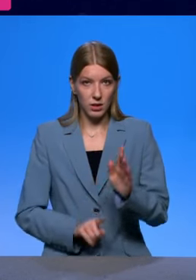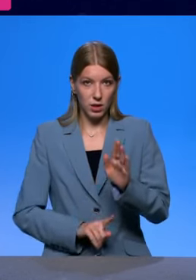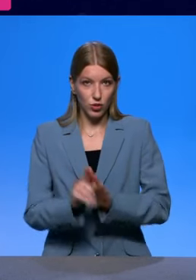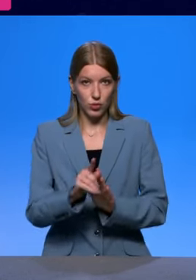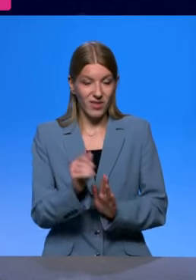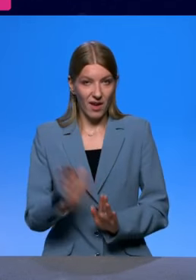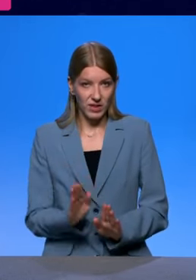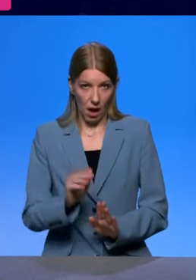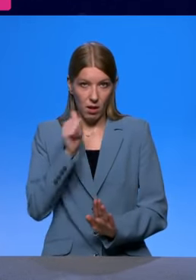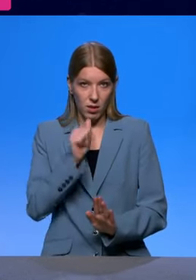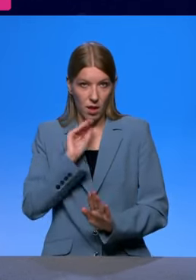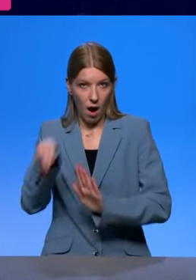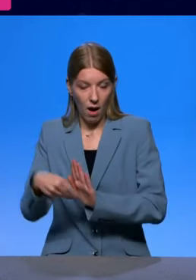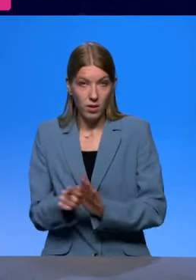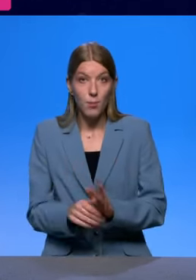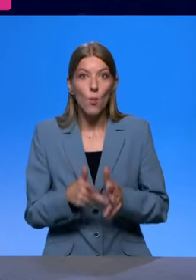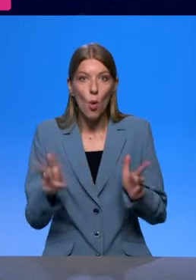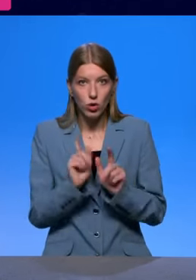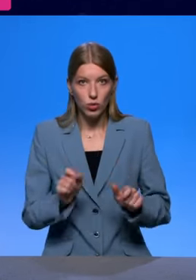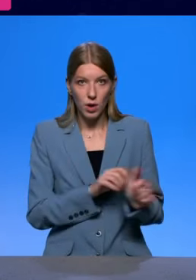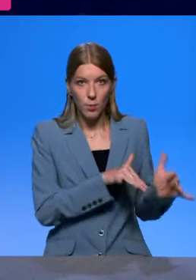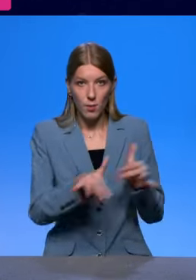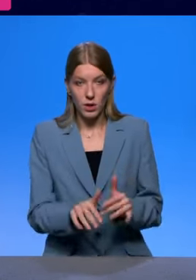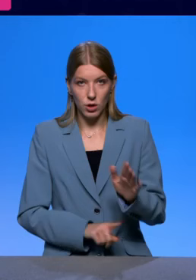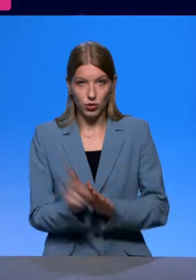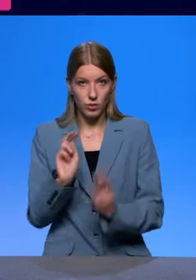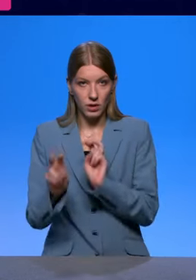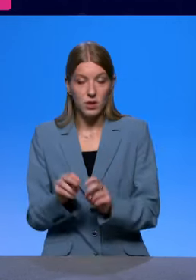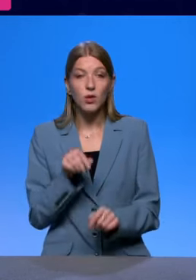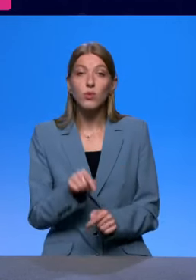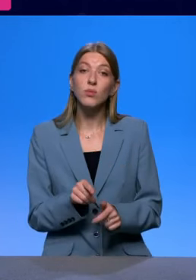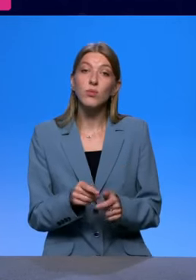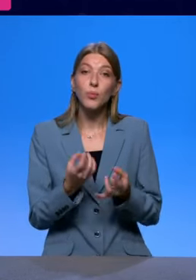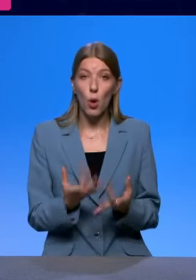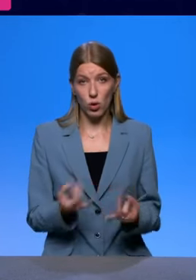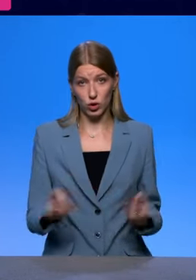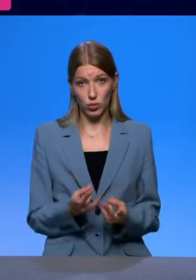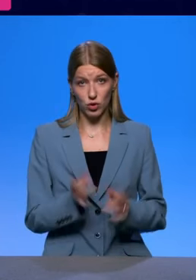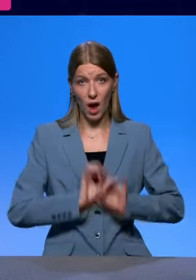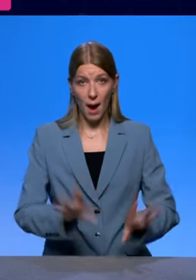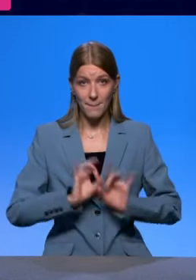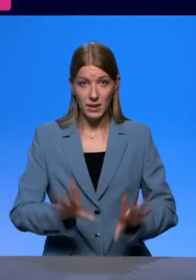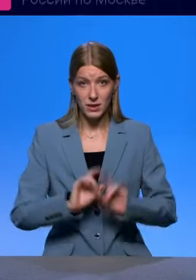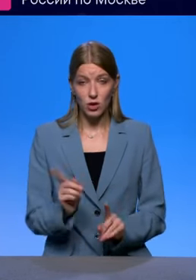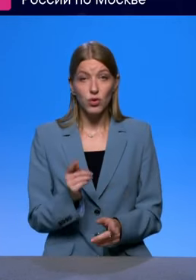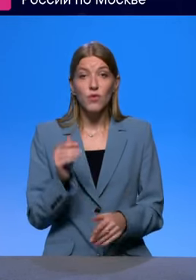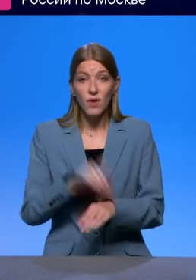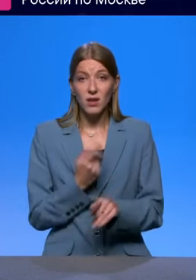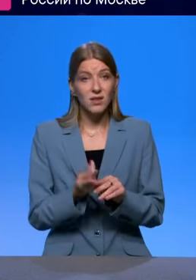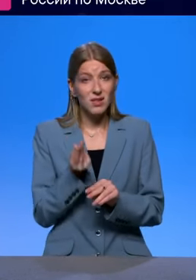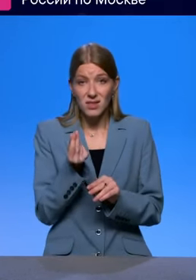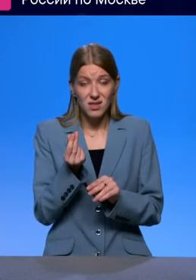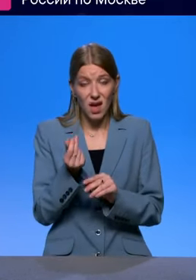еще больше людей к ним пойдет. А здесь надо проще делать. Здесь надо разъяснить ту работу, что это все пустые, выброшенные деньги на